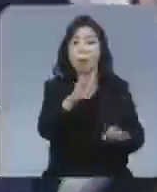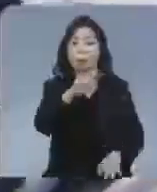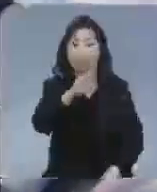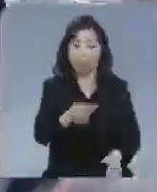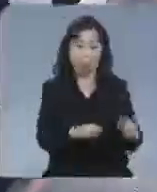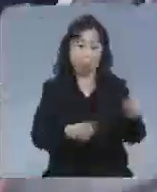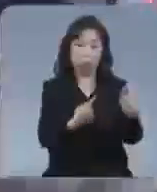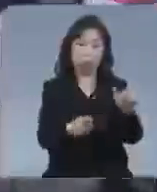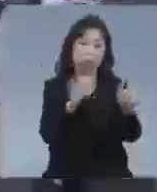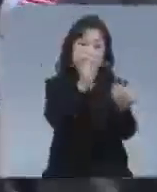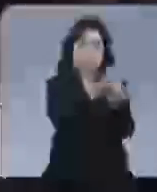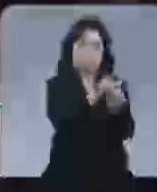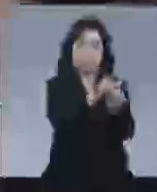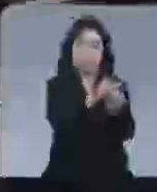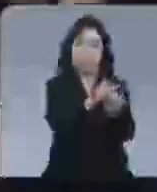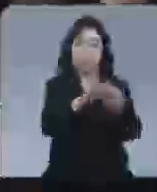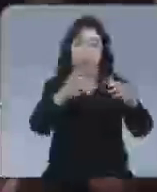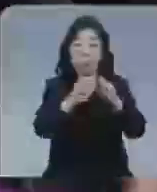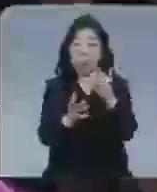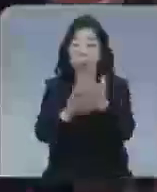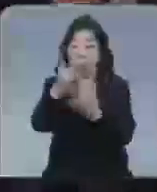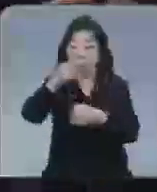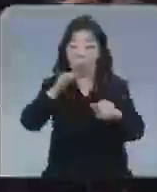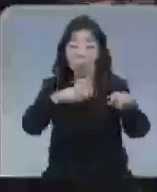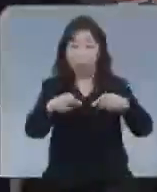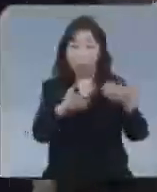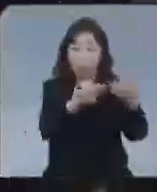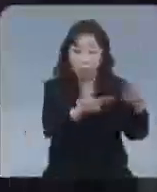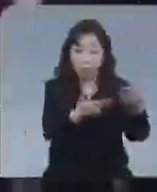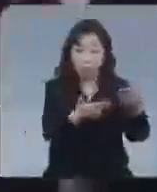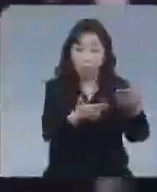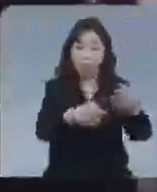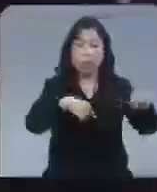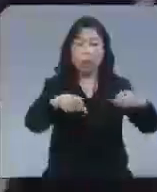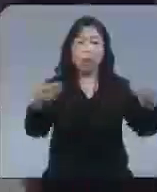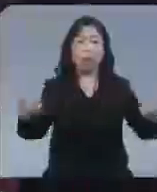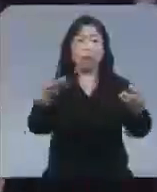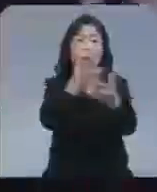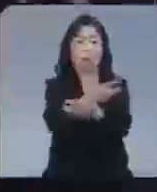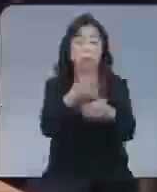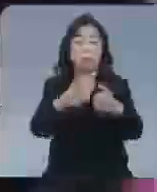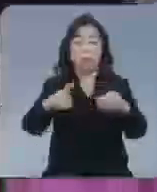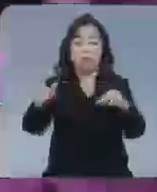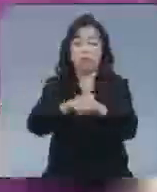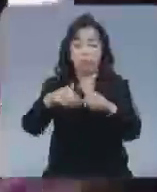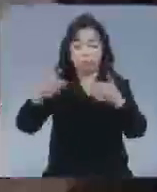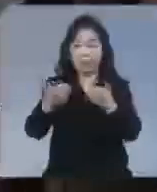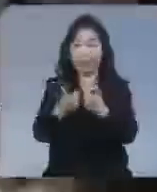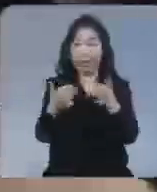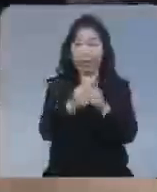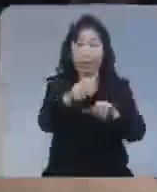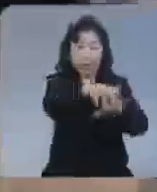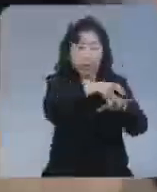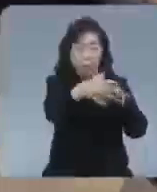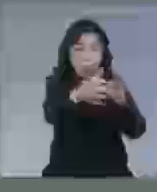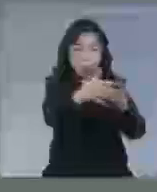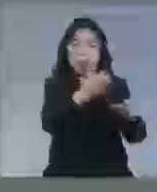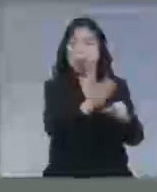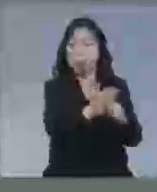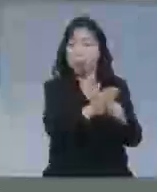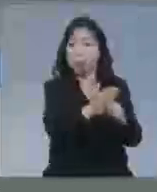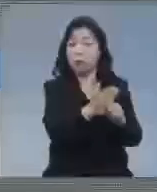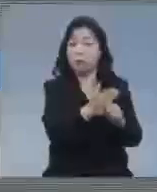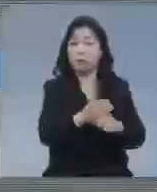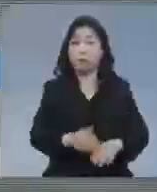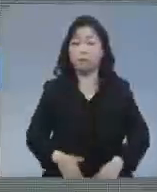明的民主党，而不是民主党的李在明，将只站在国民的一边。最大在野党国民力量党